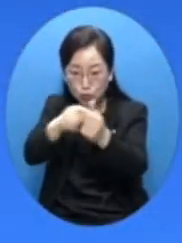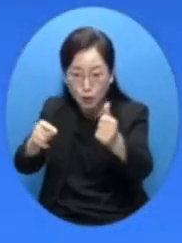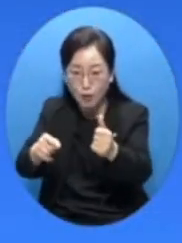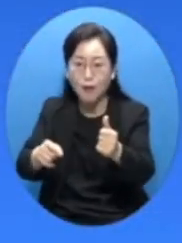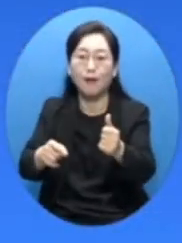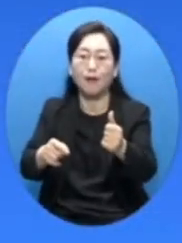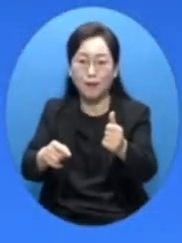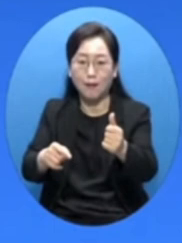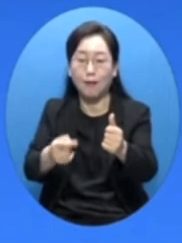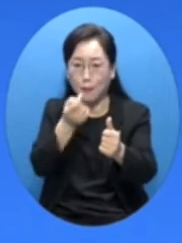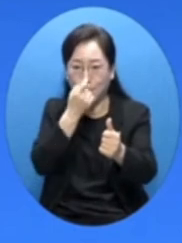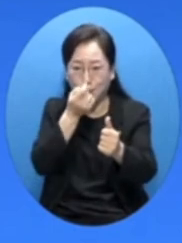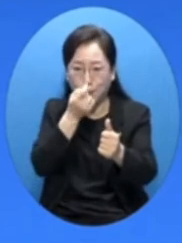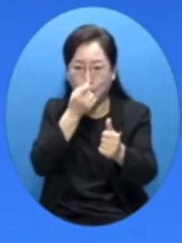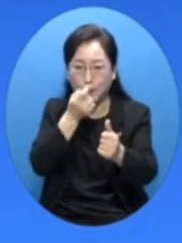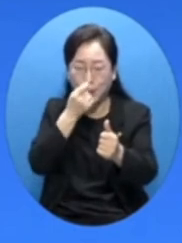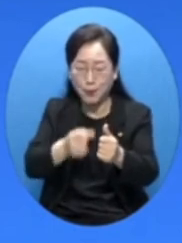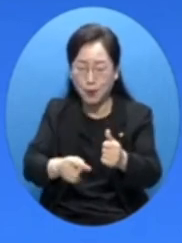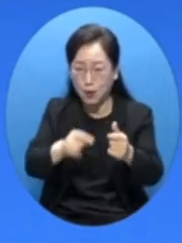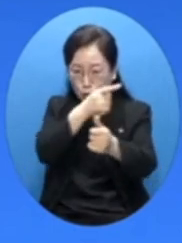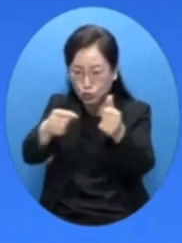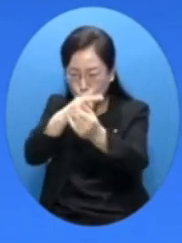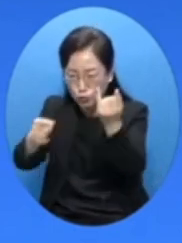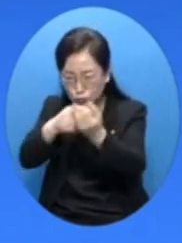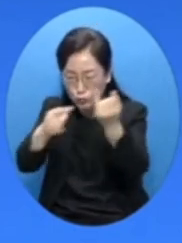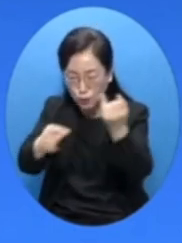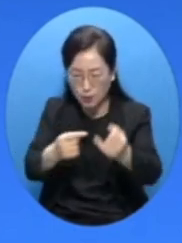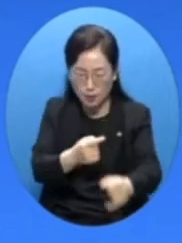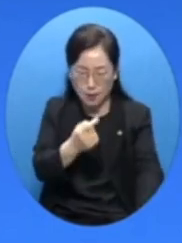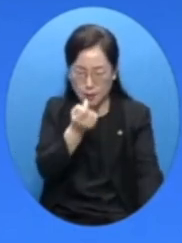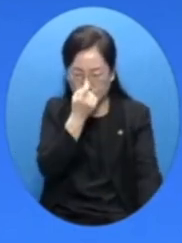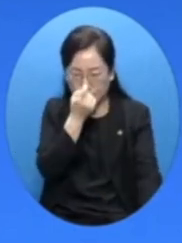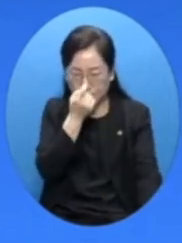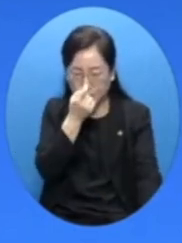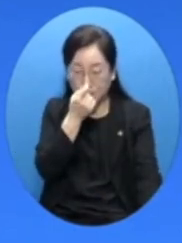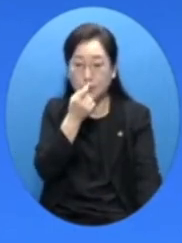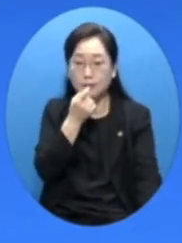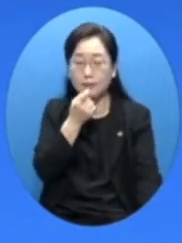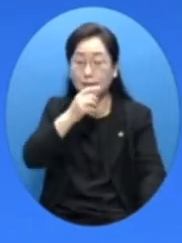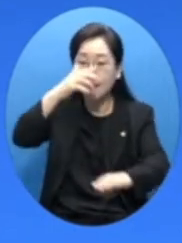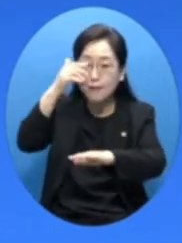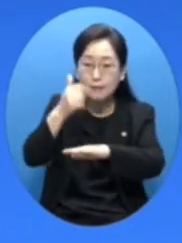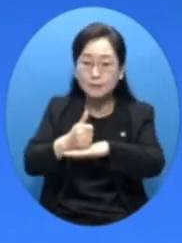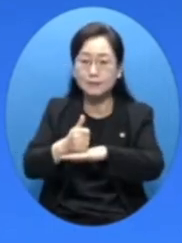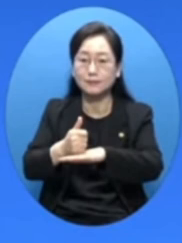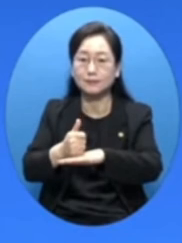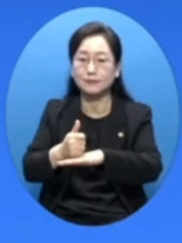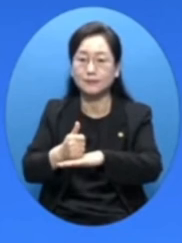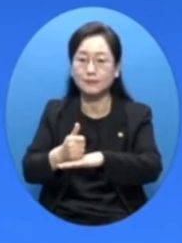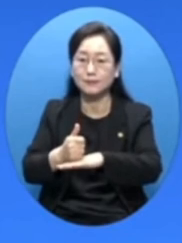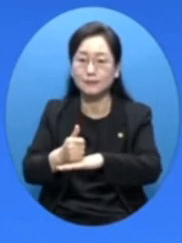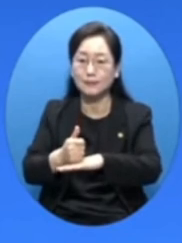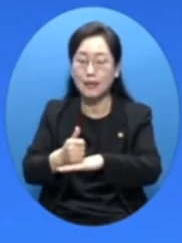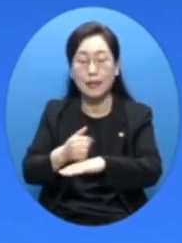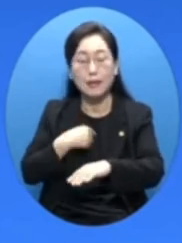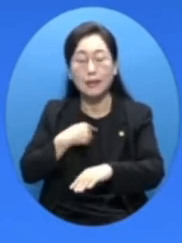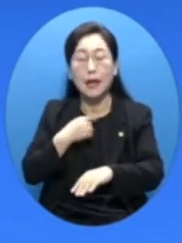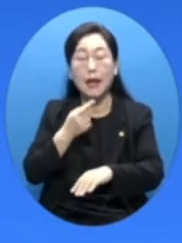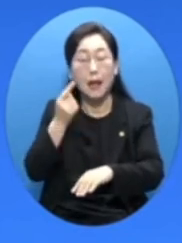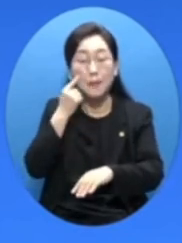그래서 사람을 죽이는 것만 계속 찾아보다가 자기가 그것을 한번 해봐야